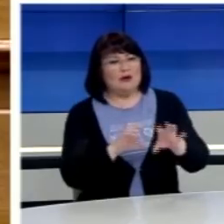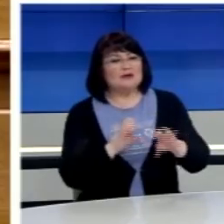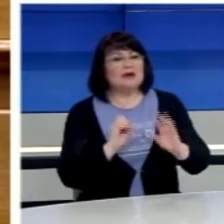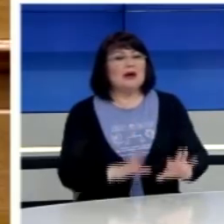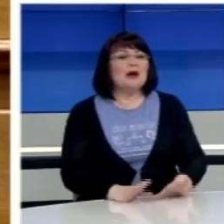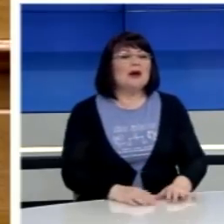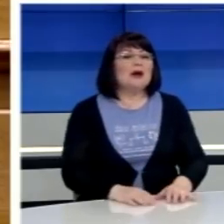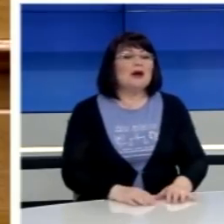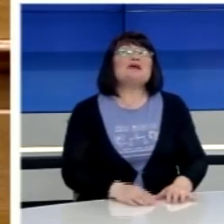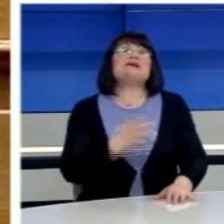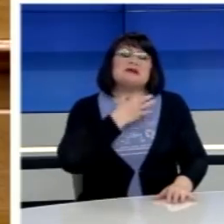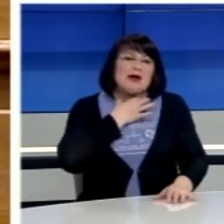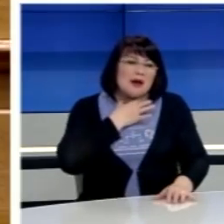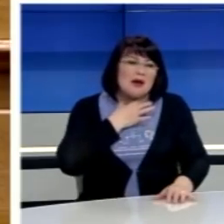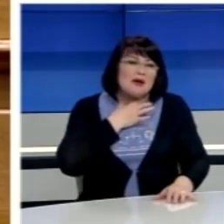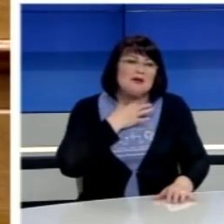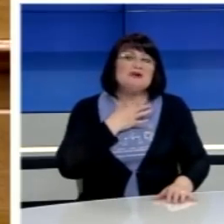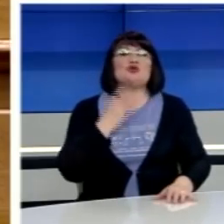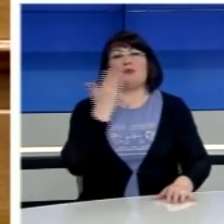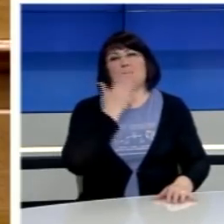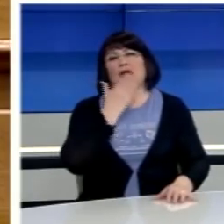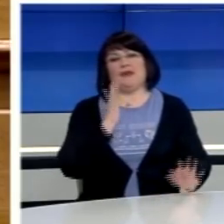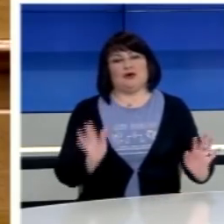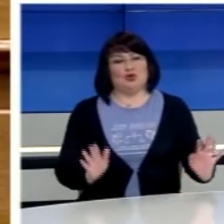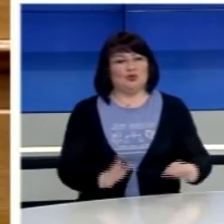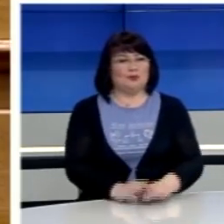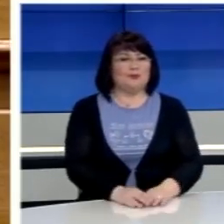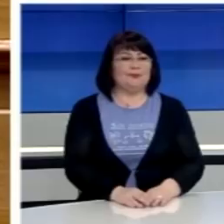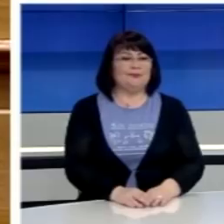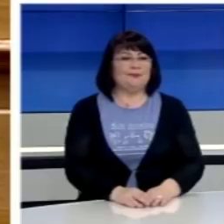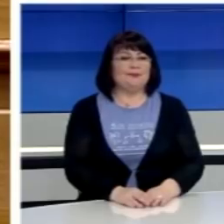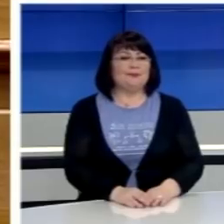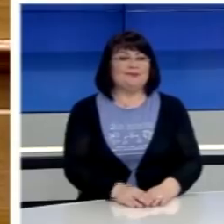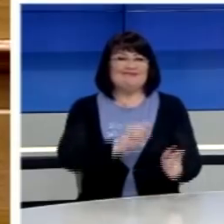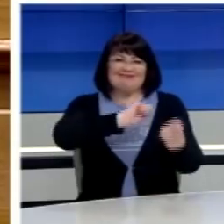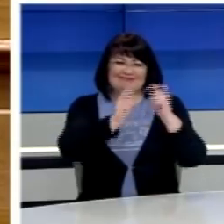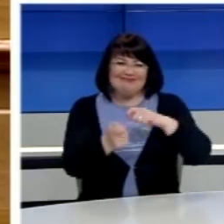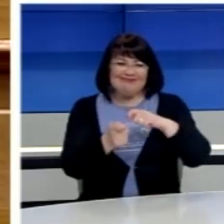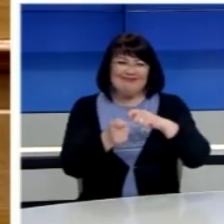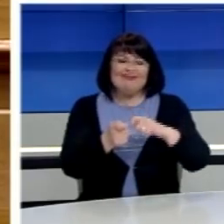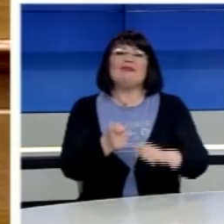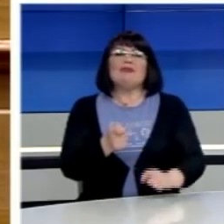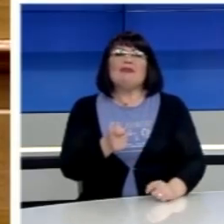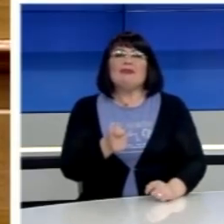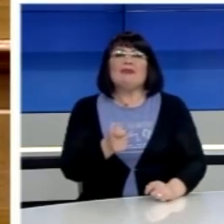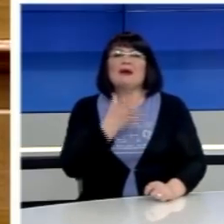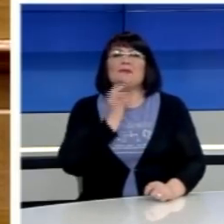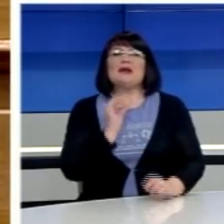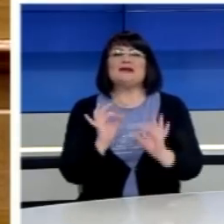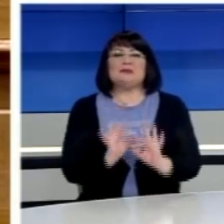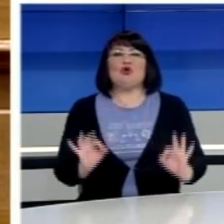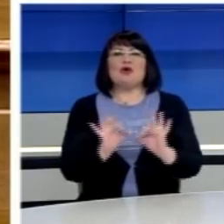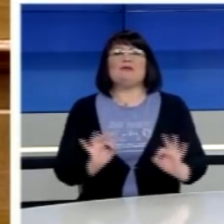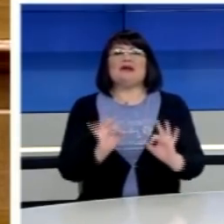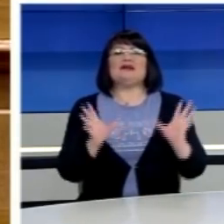στις συγκεκριμένες ανάγκες των μαθητών του. Εκ των πραγμάτων, μετατρέπεται ακόμα πιο έντονα σε προγυμναστή